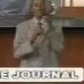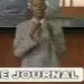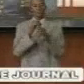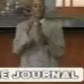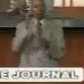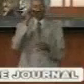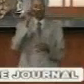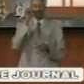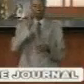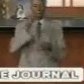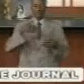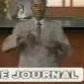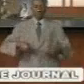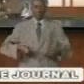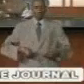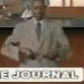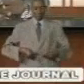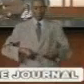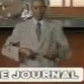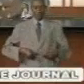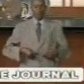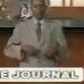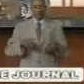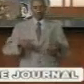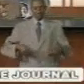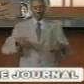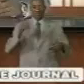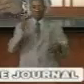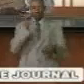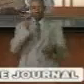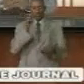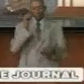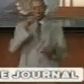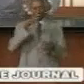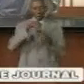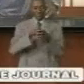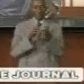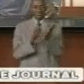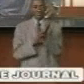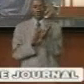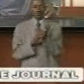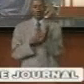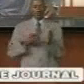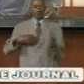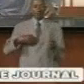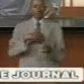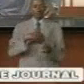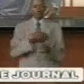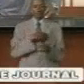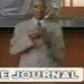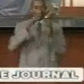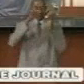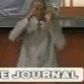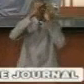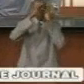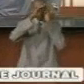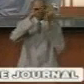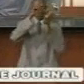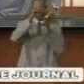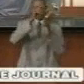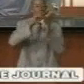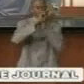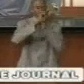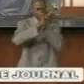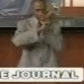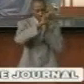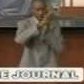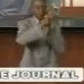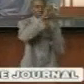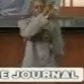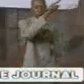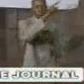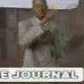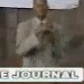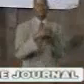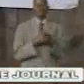filles de l'école Maman Mobutu ont été sensibilisées sur cette journée. Encore une fois de plus, Joël Lungenza et Willy Kondé.